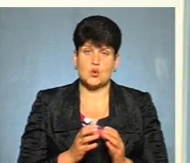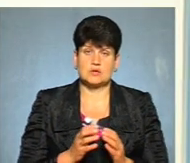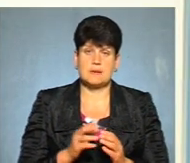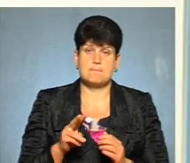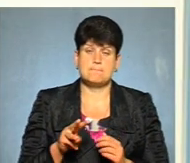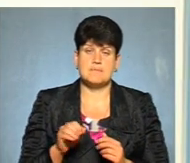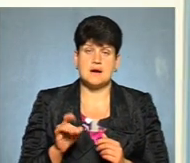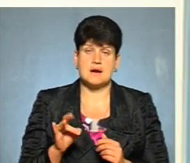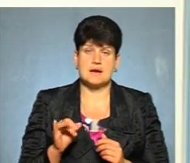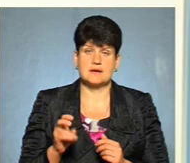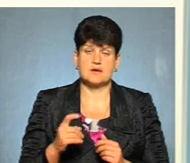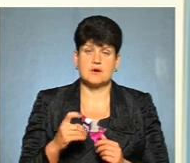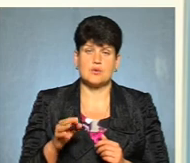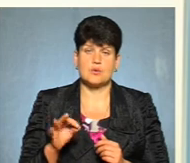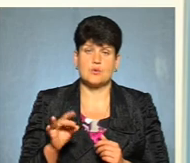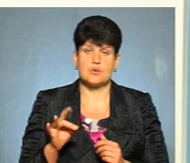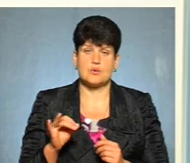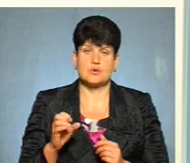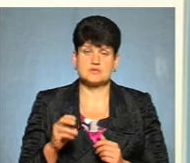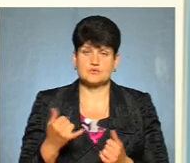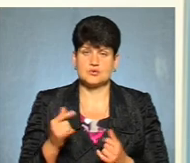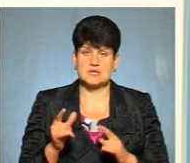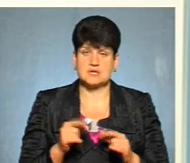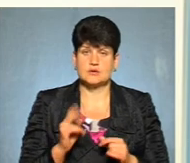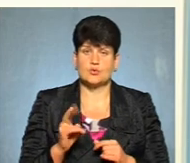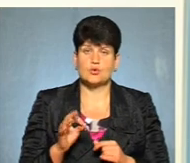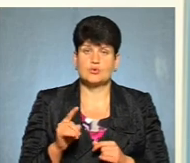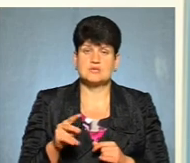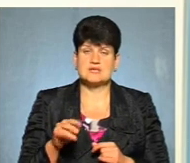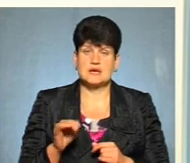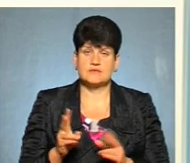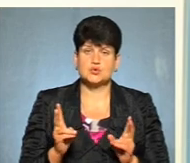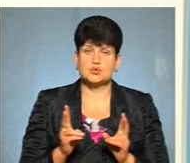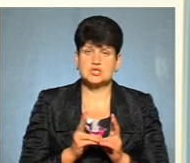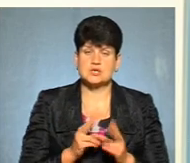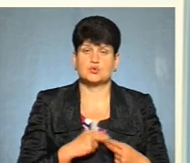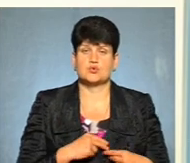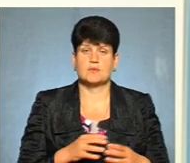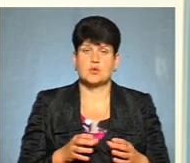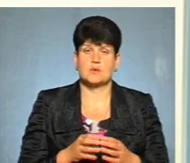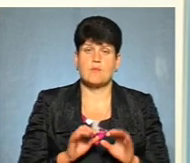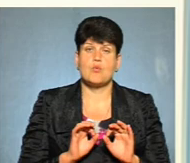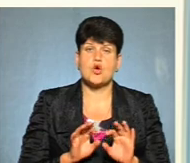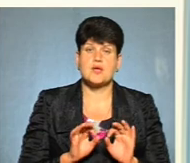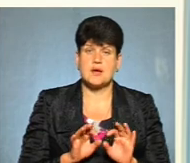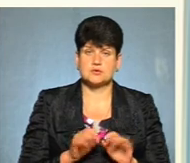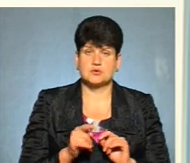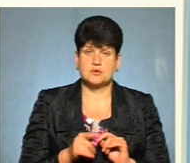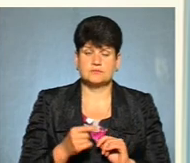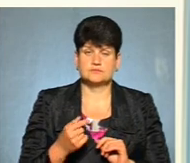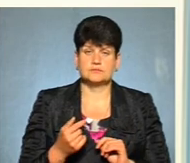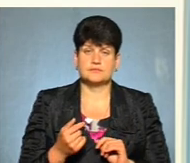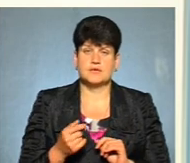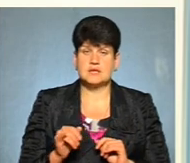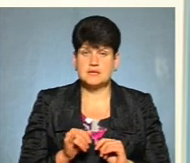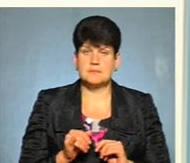Марилівка, Хоростків. Сьогодні їдемо у Козлів і аналогічно зустрічаємося з трудовим колективом, пояснюємо позицію. І